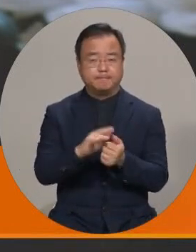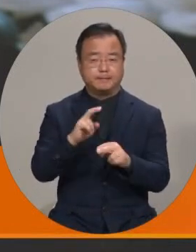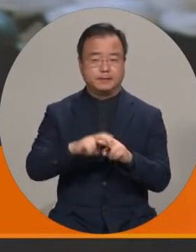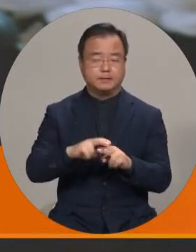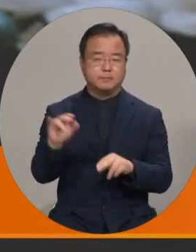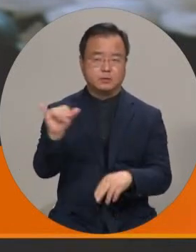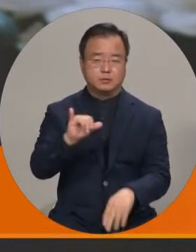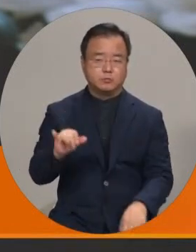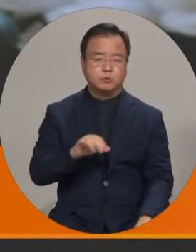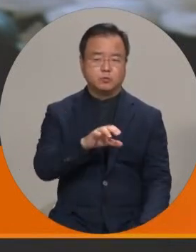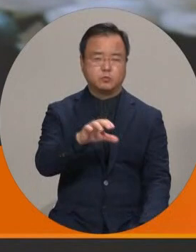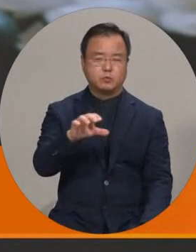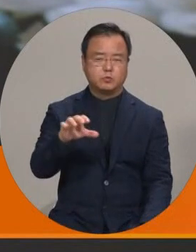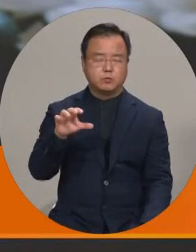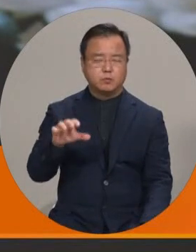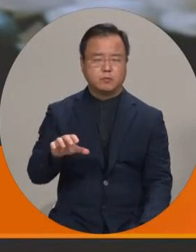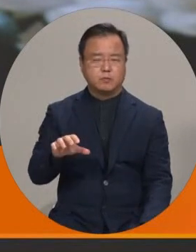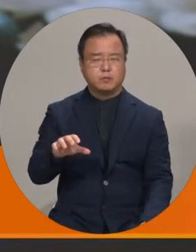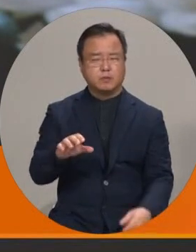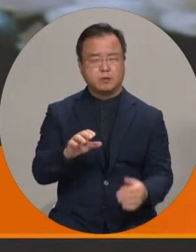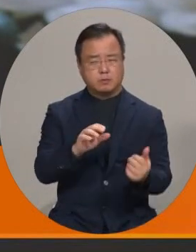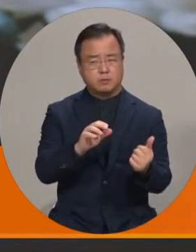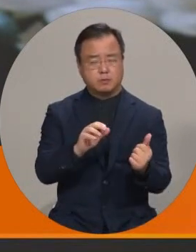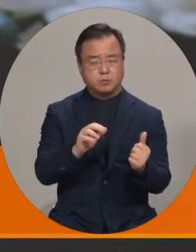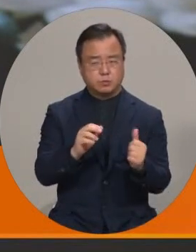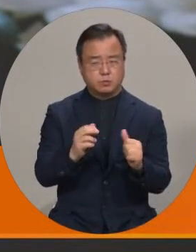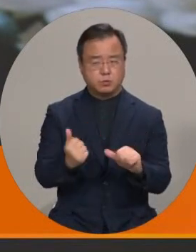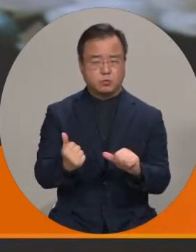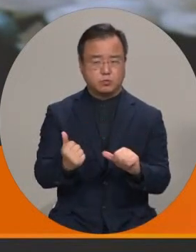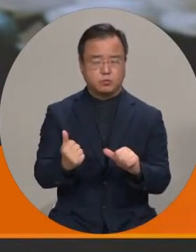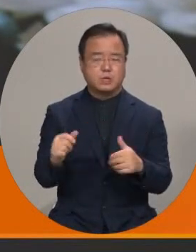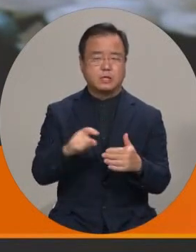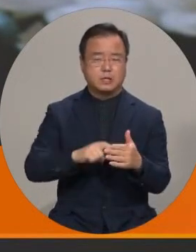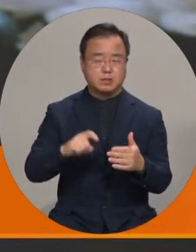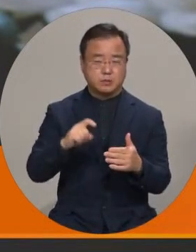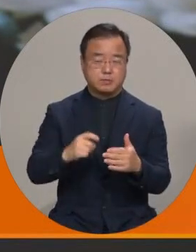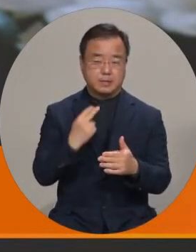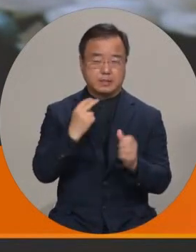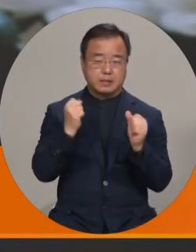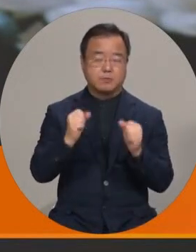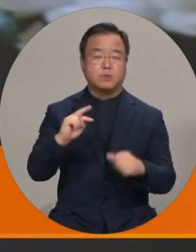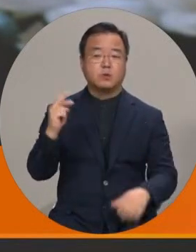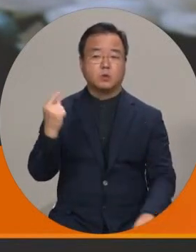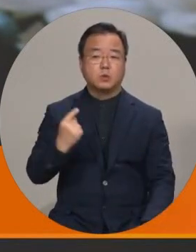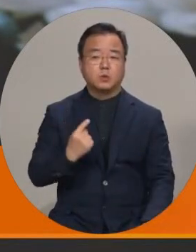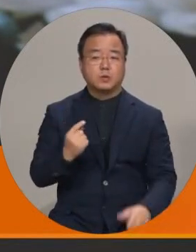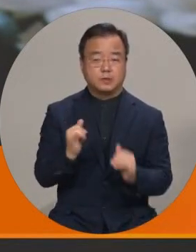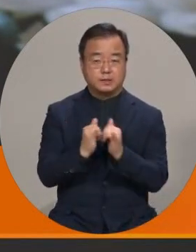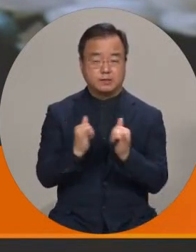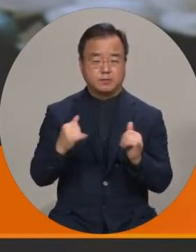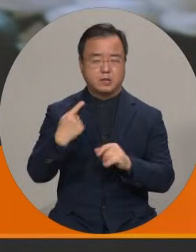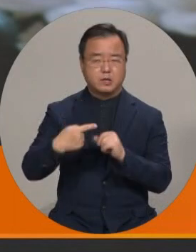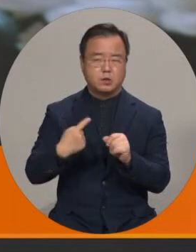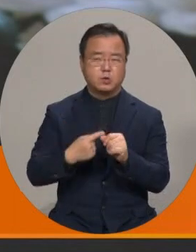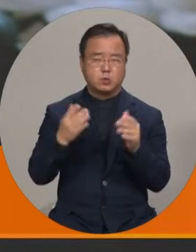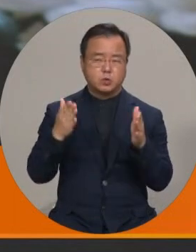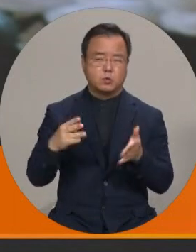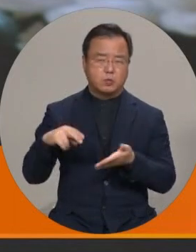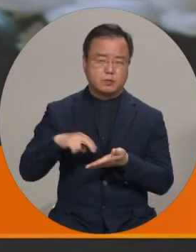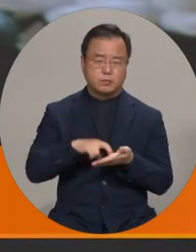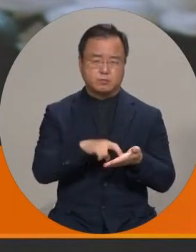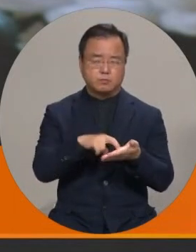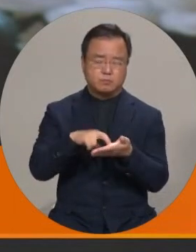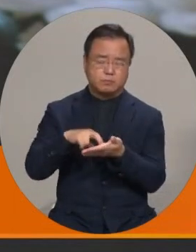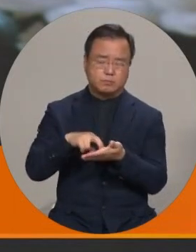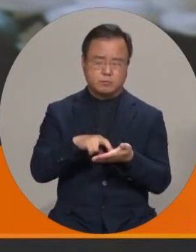아까운 청춘을 잃은 그날이 살아서 돌아온 생존자들도 1년 동안 외로운 시간을 보냈는데요 슬픔에 묻히지